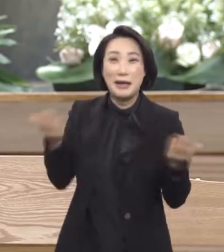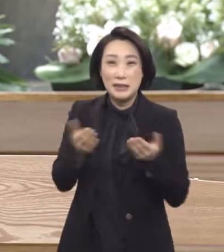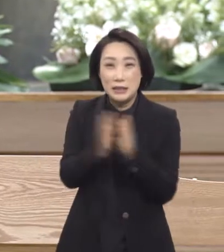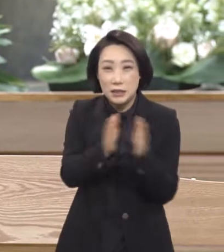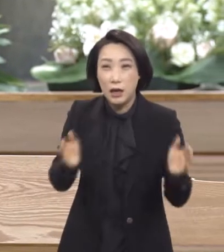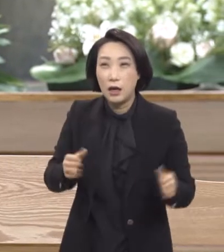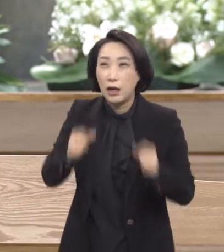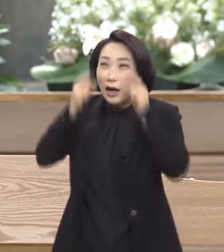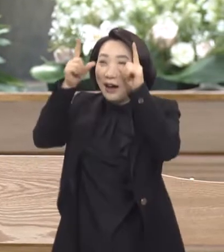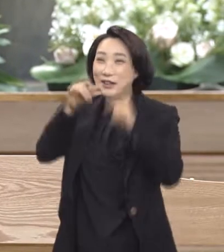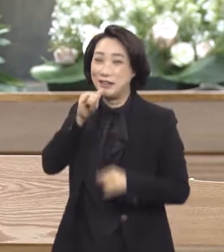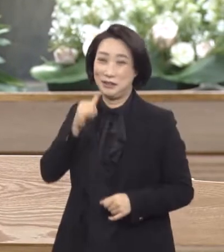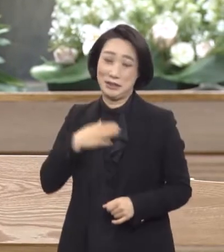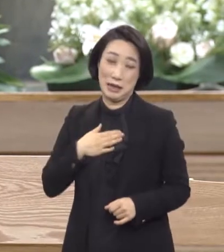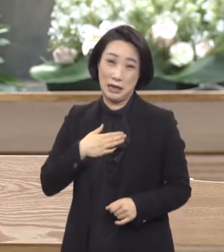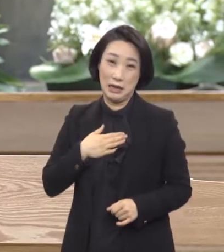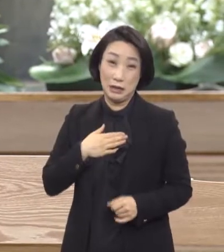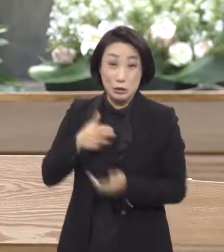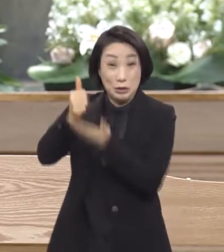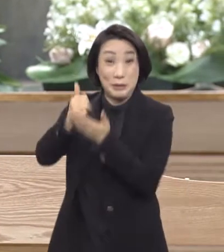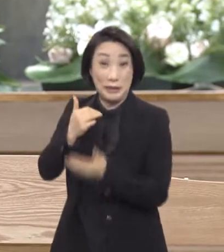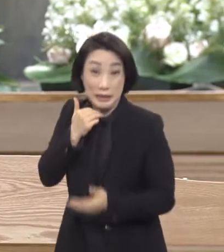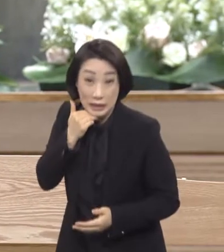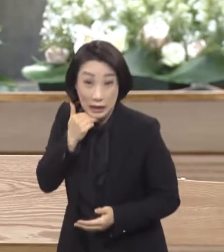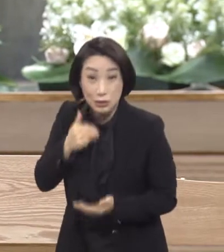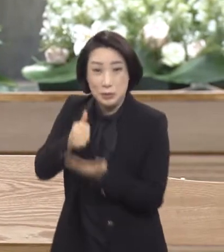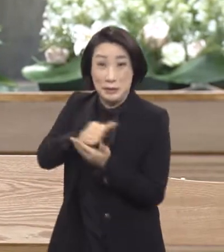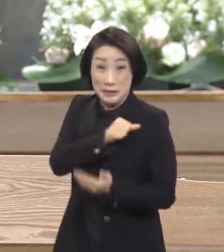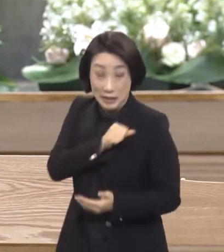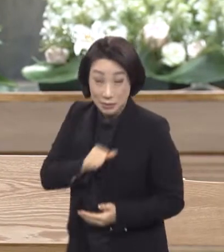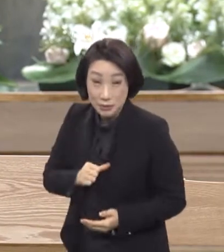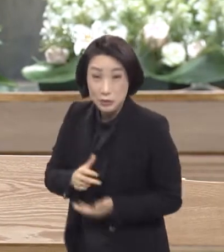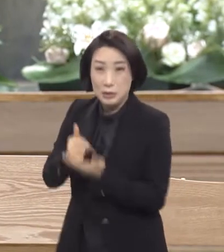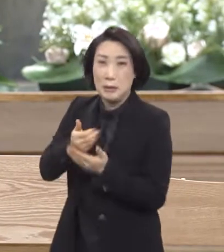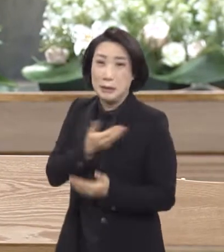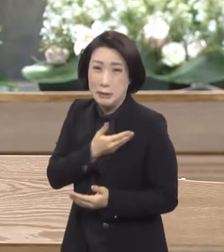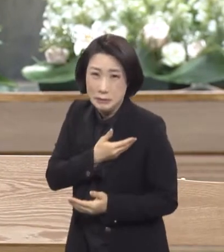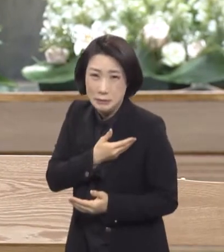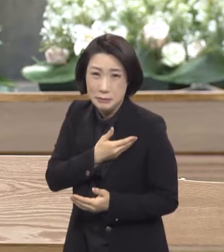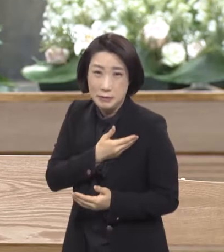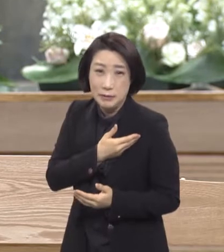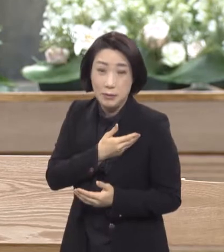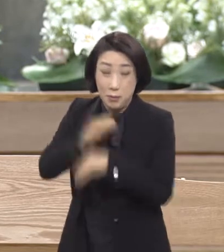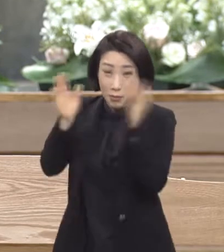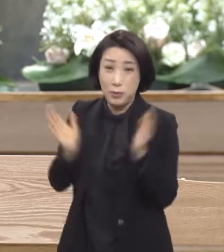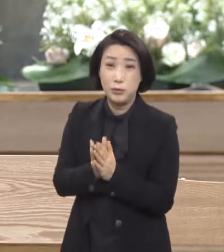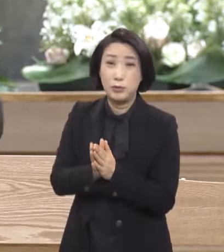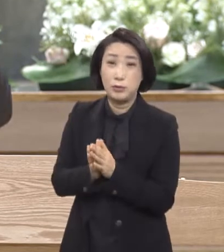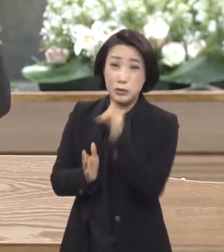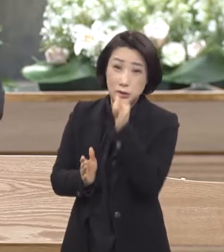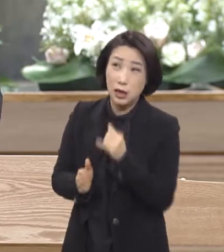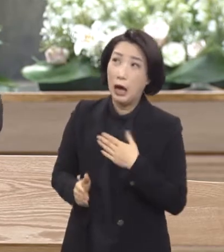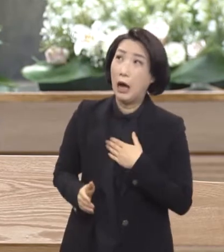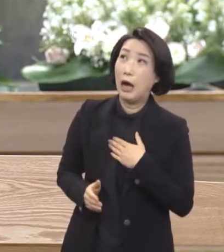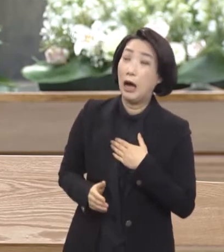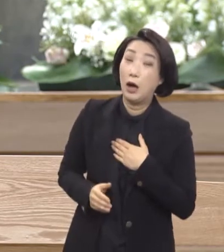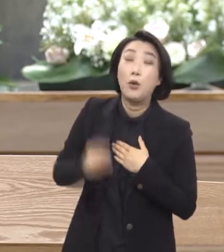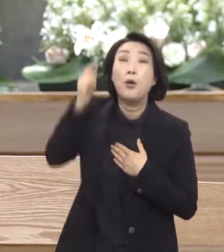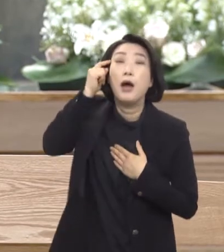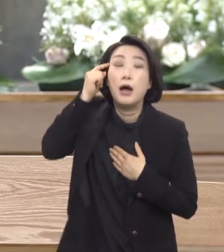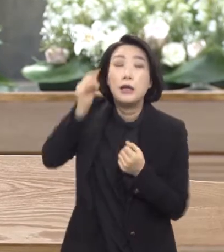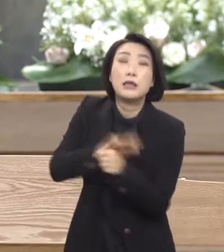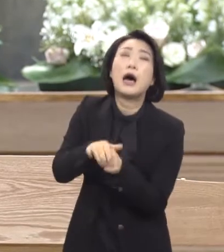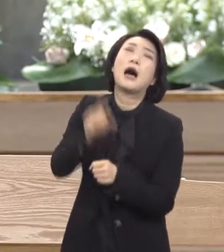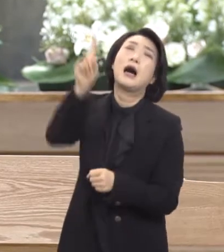알았어요. 응? 기다리심과 참으심과 견디심. 그게 뭐냐? 그게 사랑 때문에